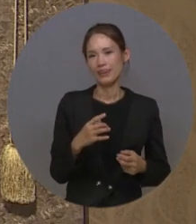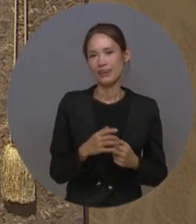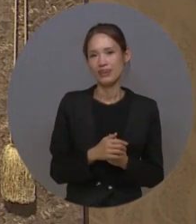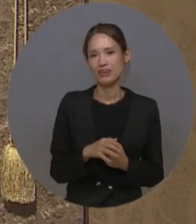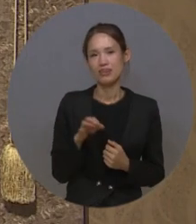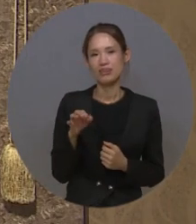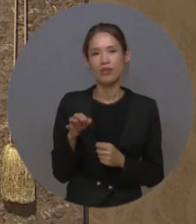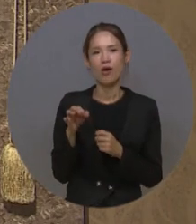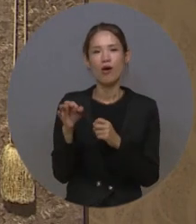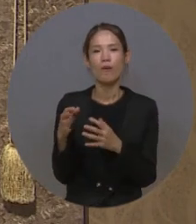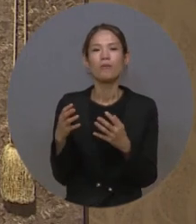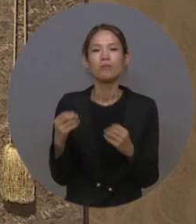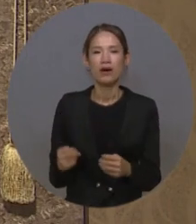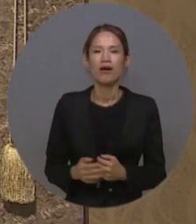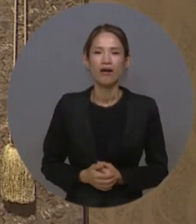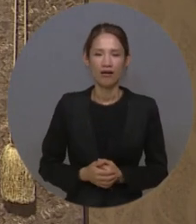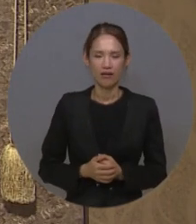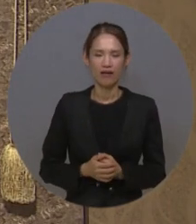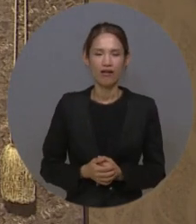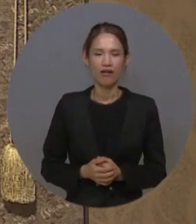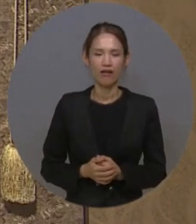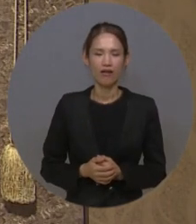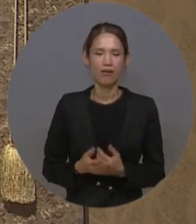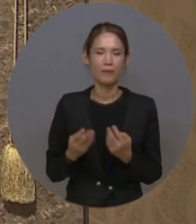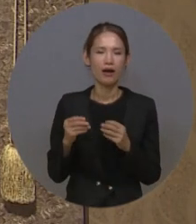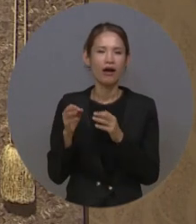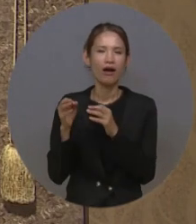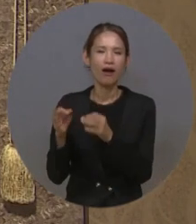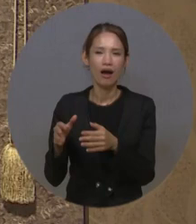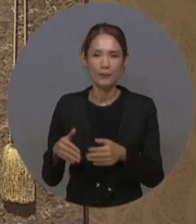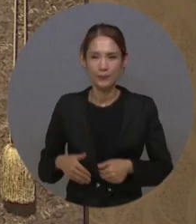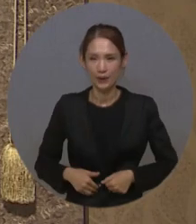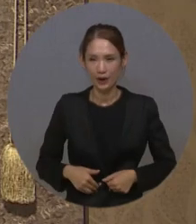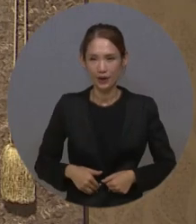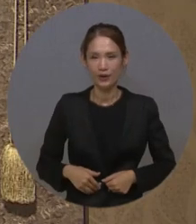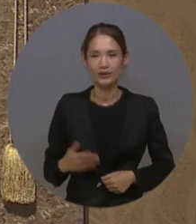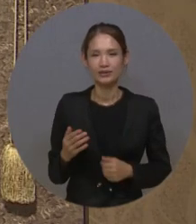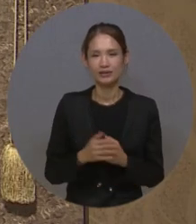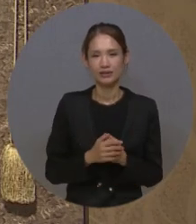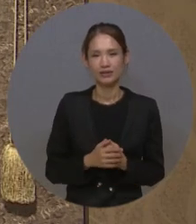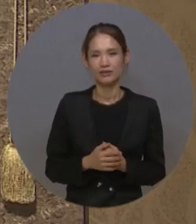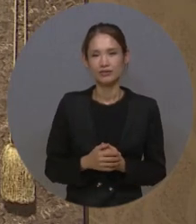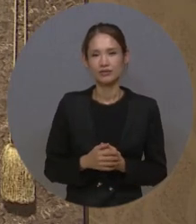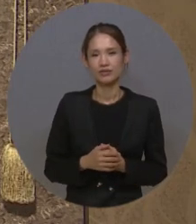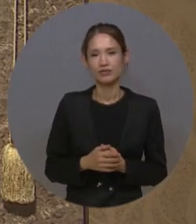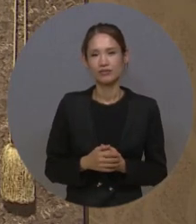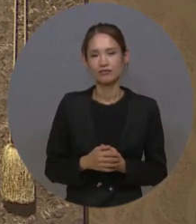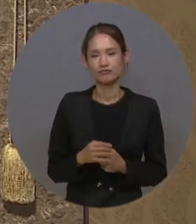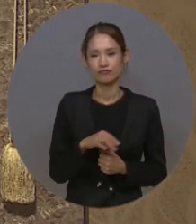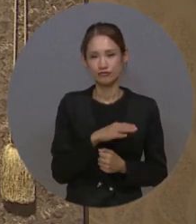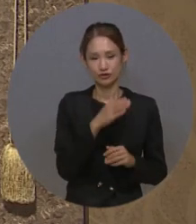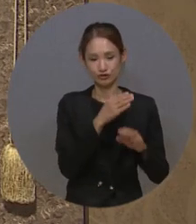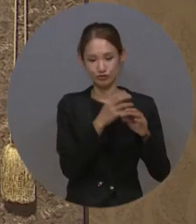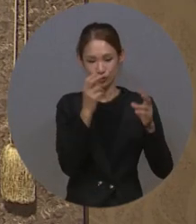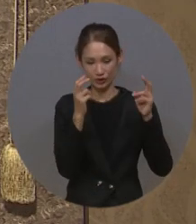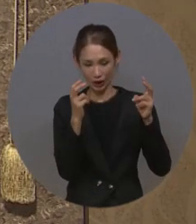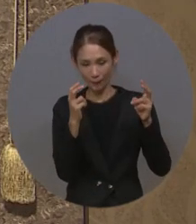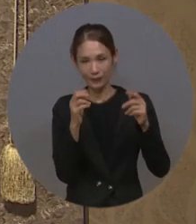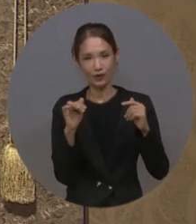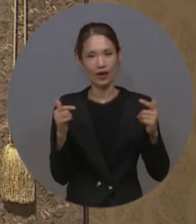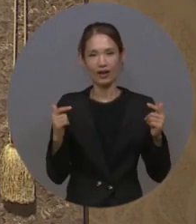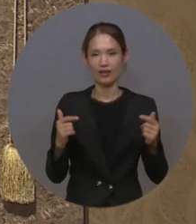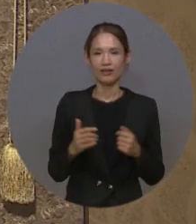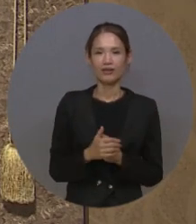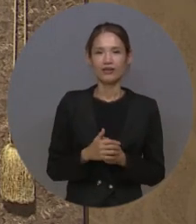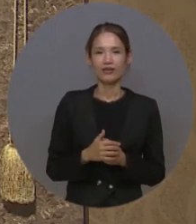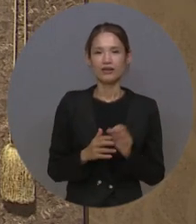많이 들으니까. 네. 근데 저희는 되게 어떻게 보면 중소기업도 아니고 정말